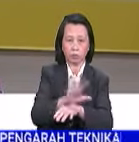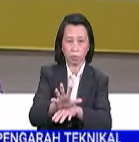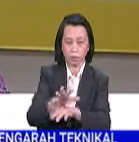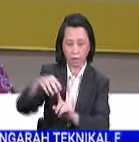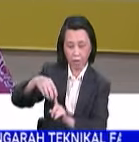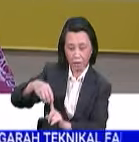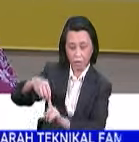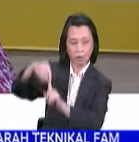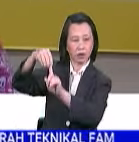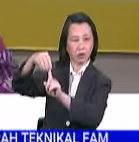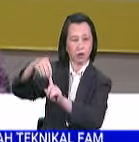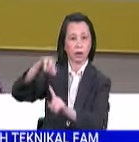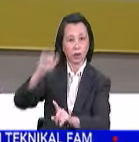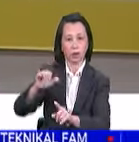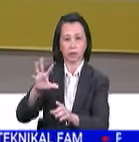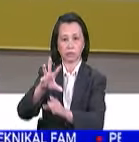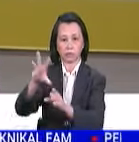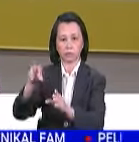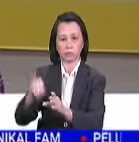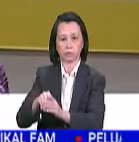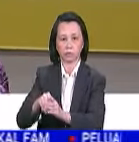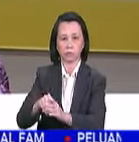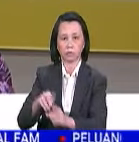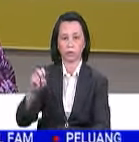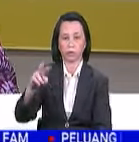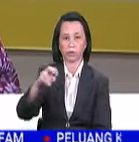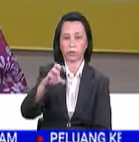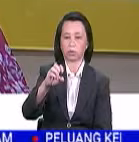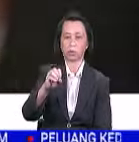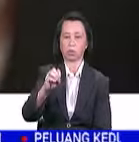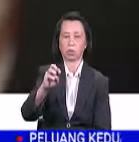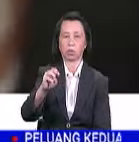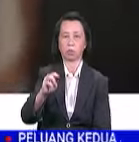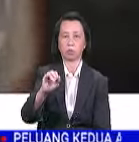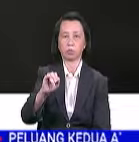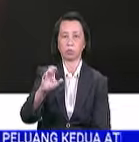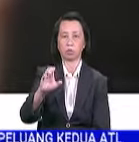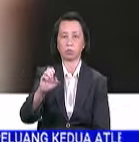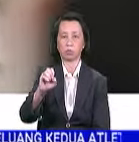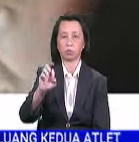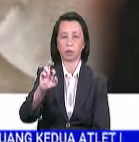terutamanya yang melibatkan varian Omicron.